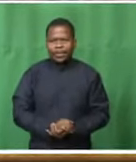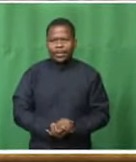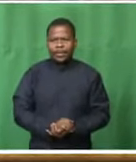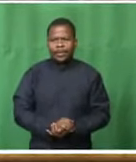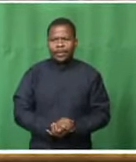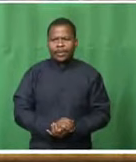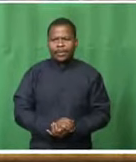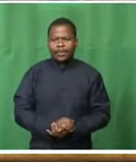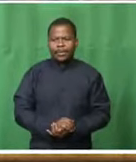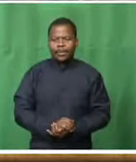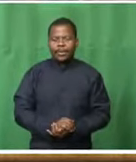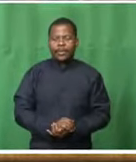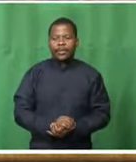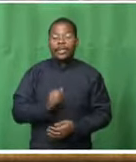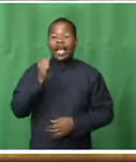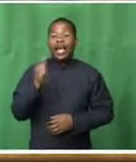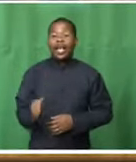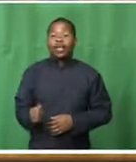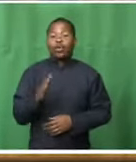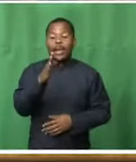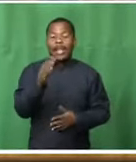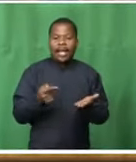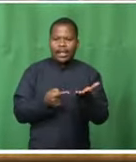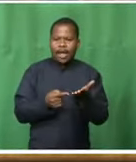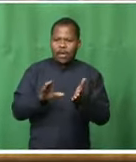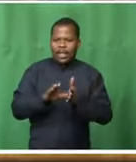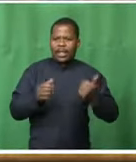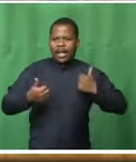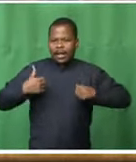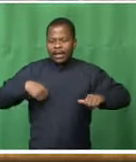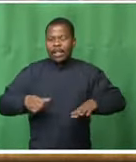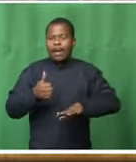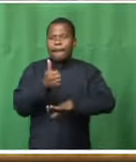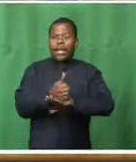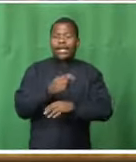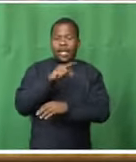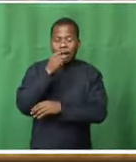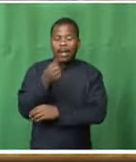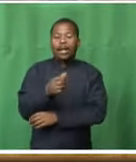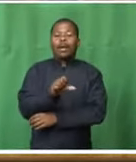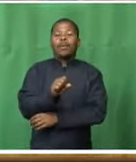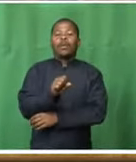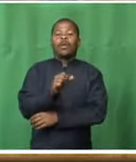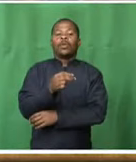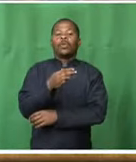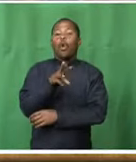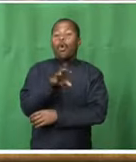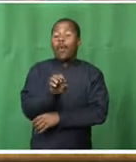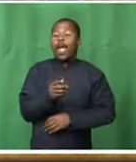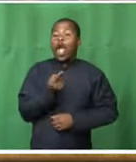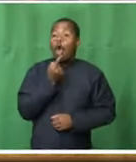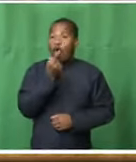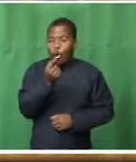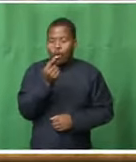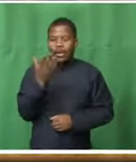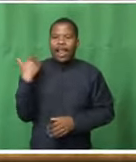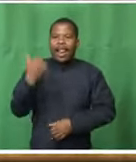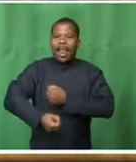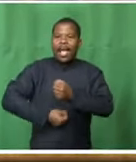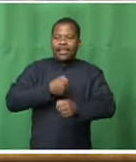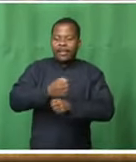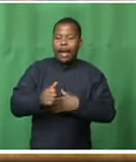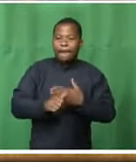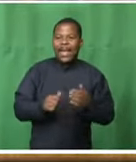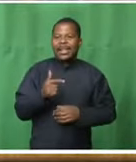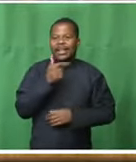Usabambe kuba ngumphathi wamasipala welidolobha lasezulwini iPhuthuma Shongwe uthi bayayisebenza indzaba yemgwaco wakuleli dolobha